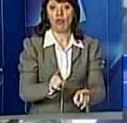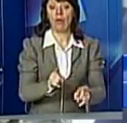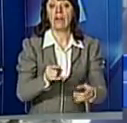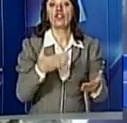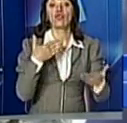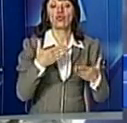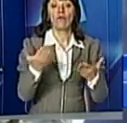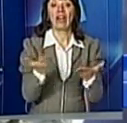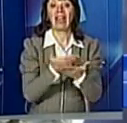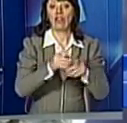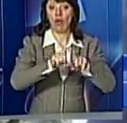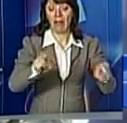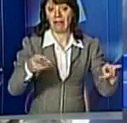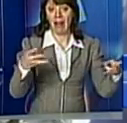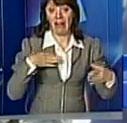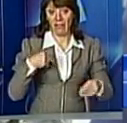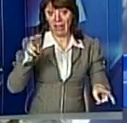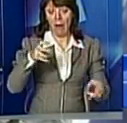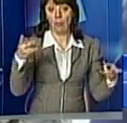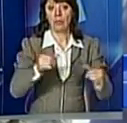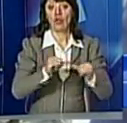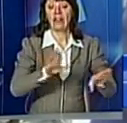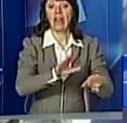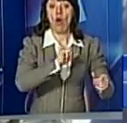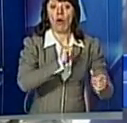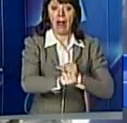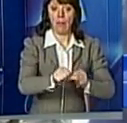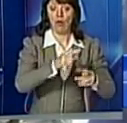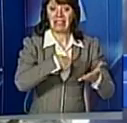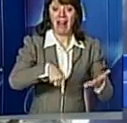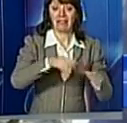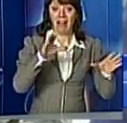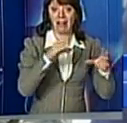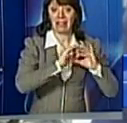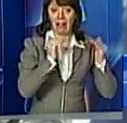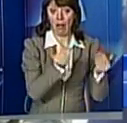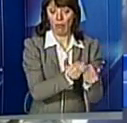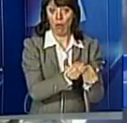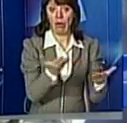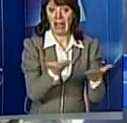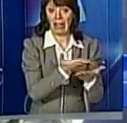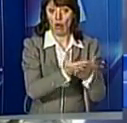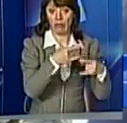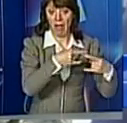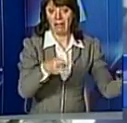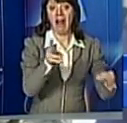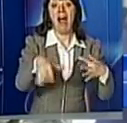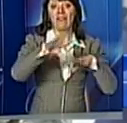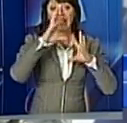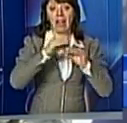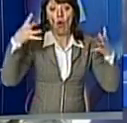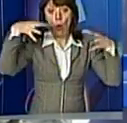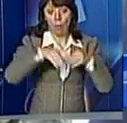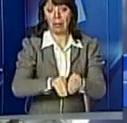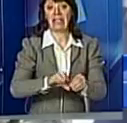кінотеатр Львів необхідно розвивати не як окрему складову кінотеатр а власне в комплексі розвитку